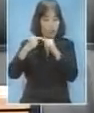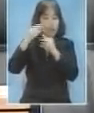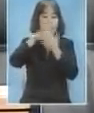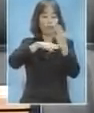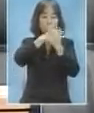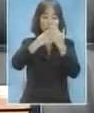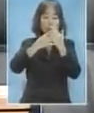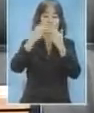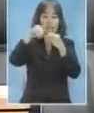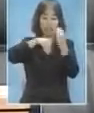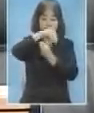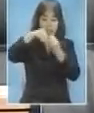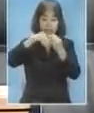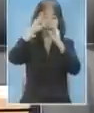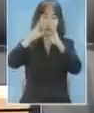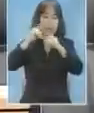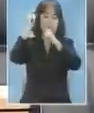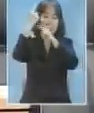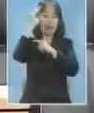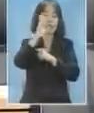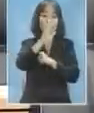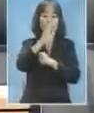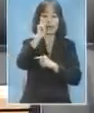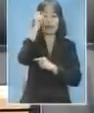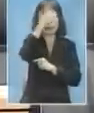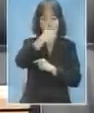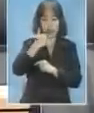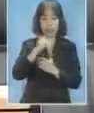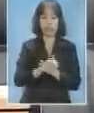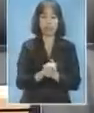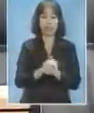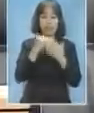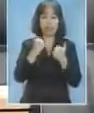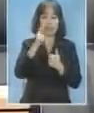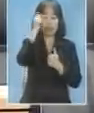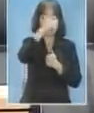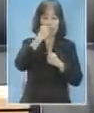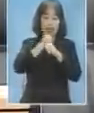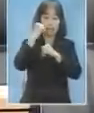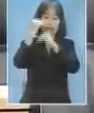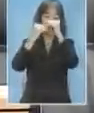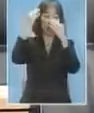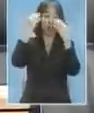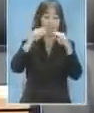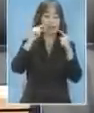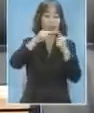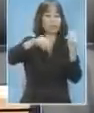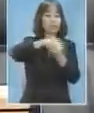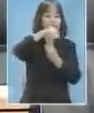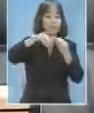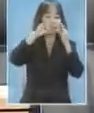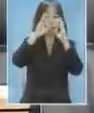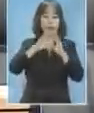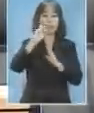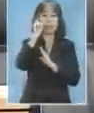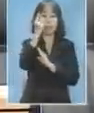ายเศรษฐกิจสร้างสรรค์ซึ่งพระท่านอภิสิทธิ์เวชชาชีวะก็พัฒนาขึ้นอีกระดับหนึ่งเป็นเศรษฐกิจนวัตกรร